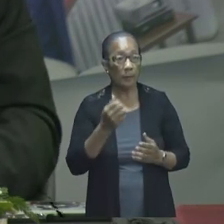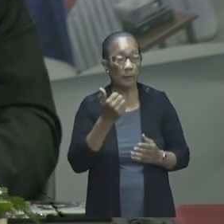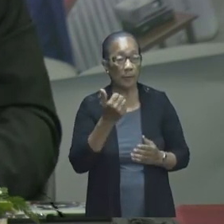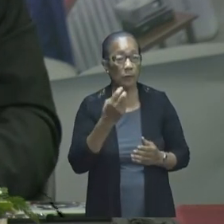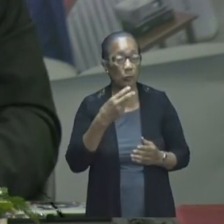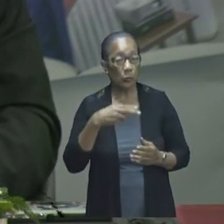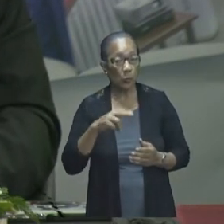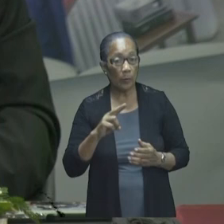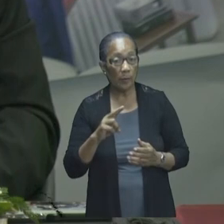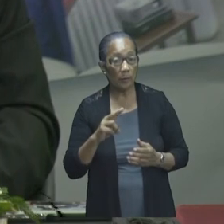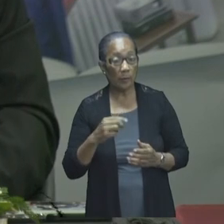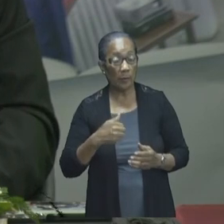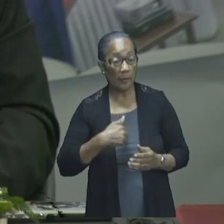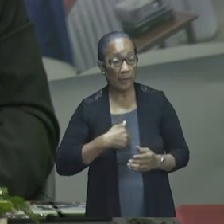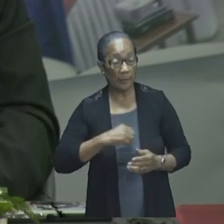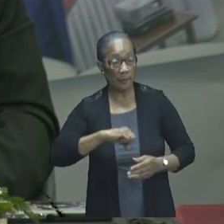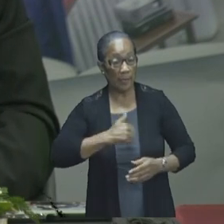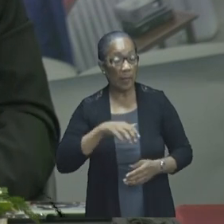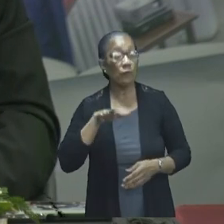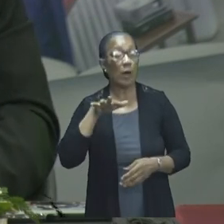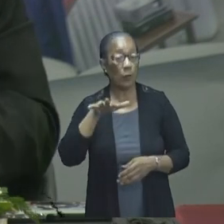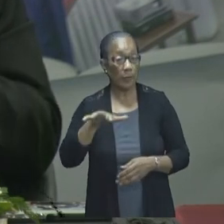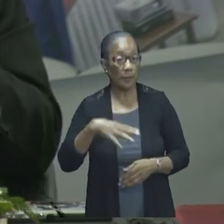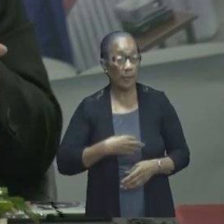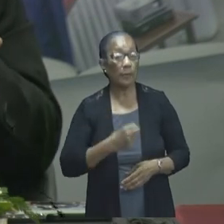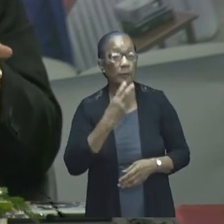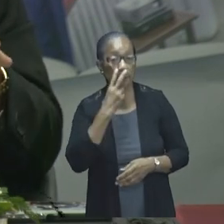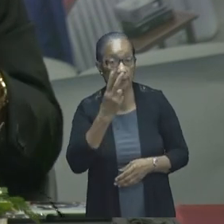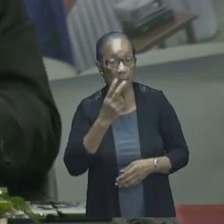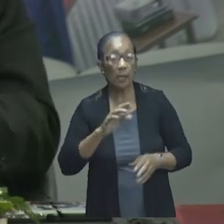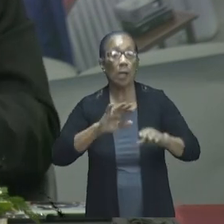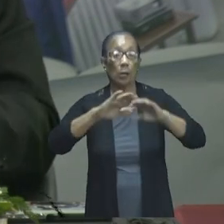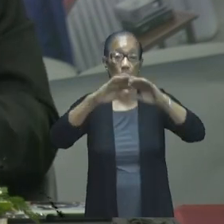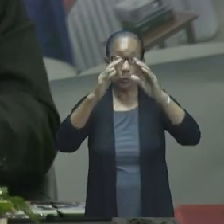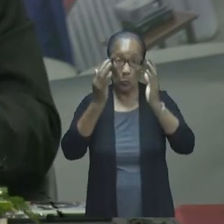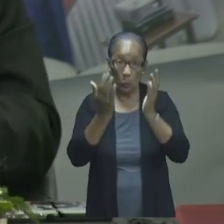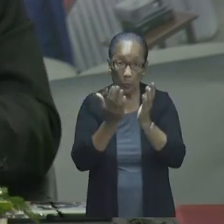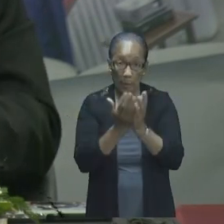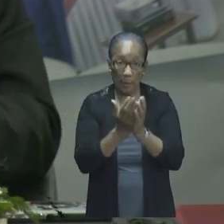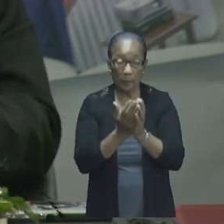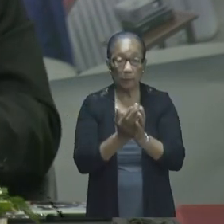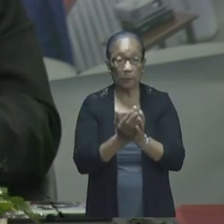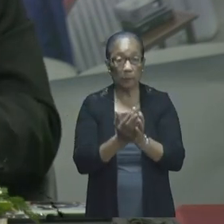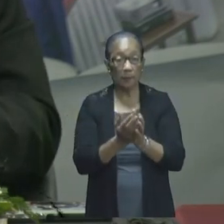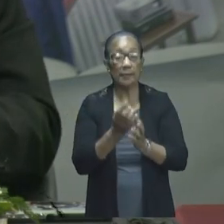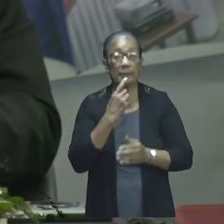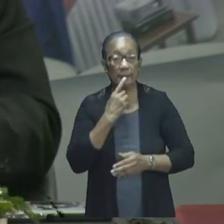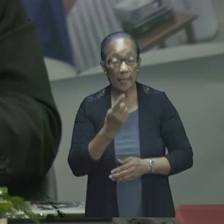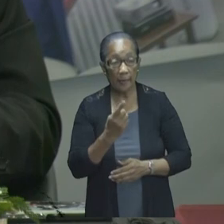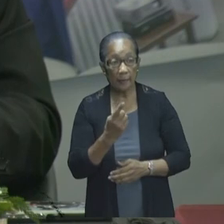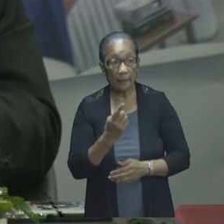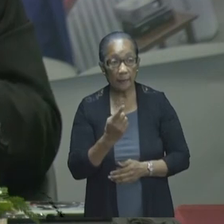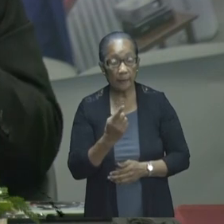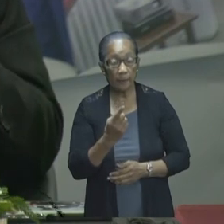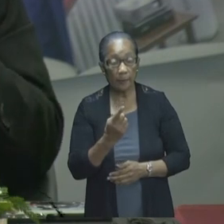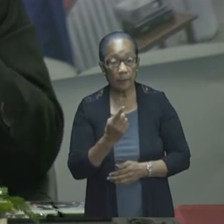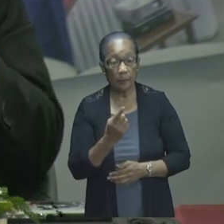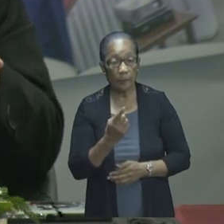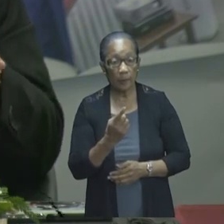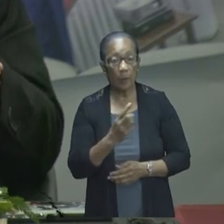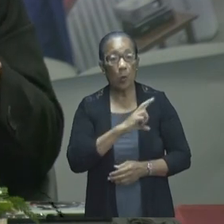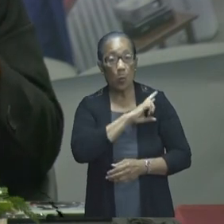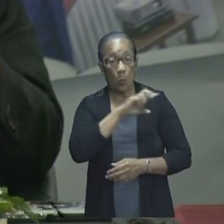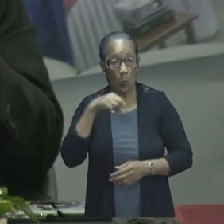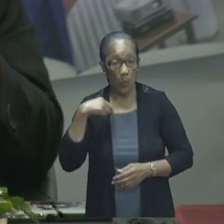zelf aanwezig was de wereld erkend namelijk dat we als